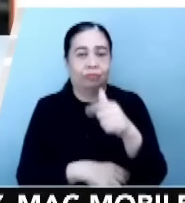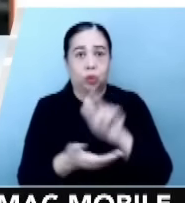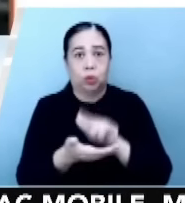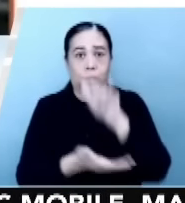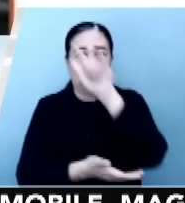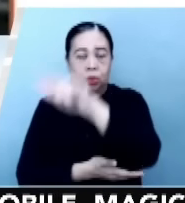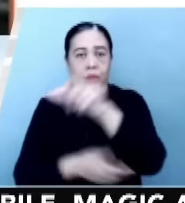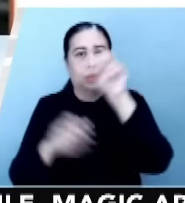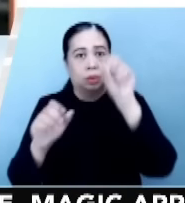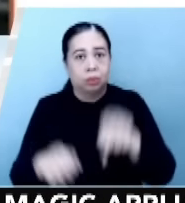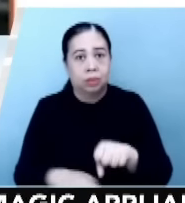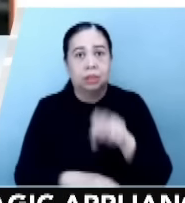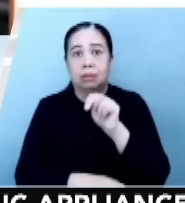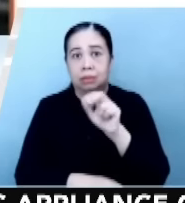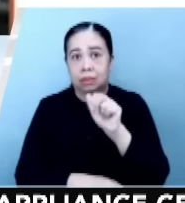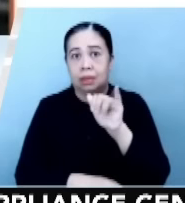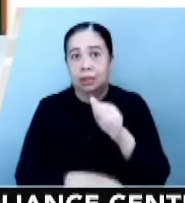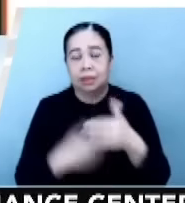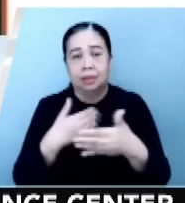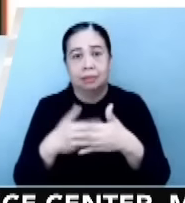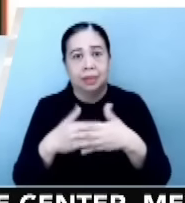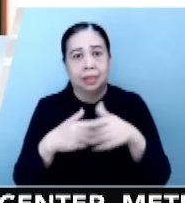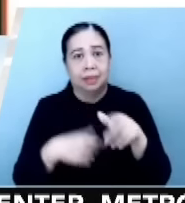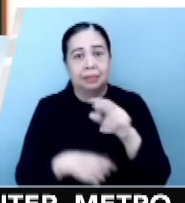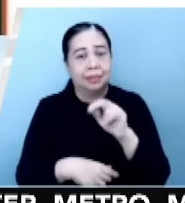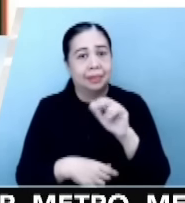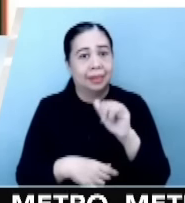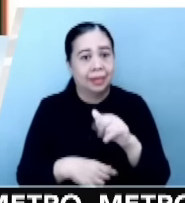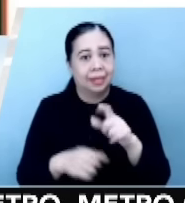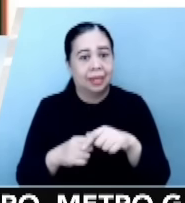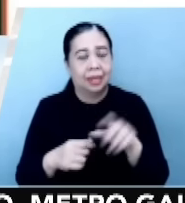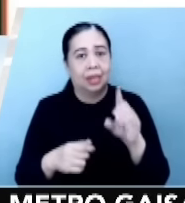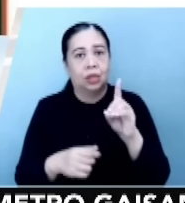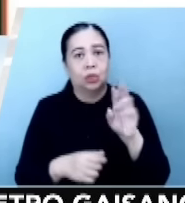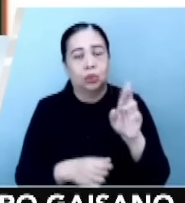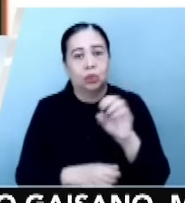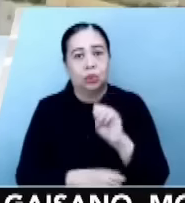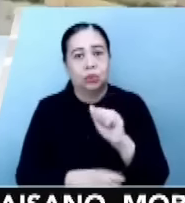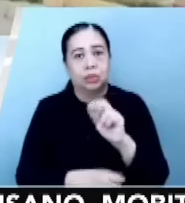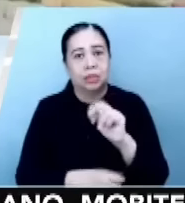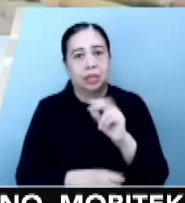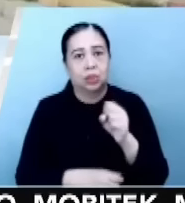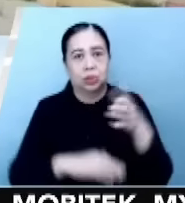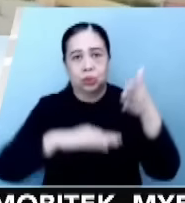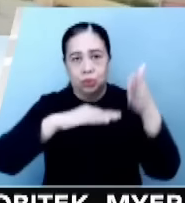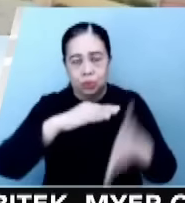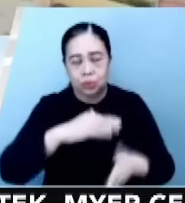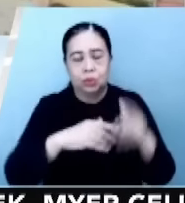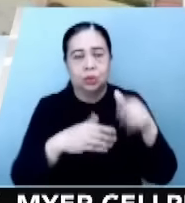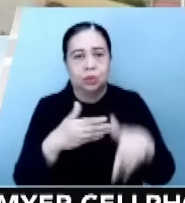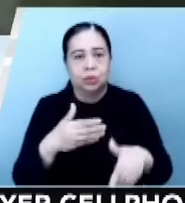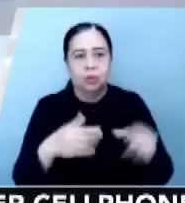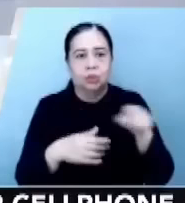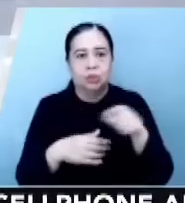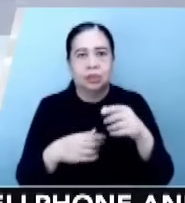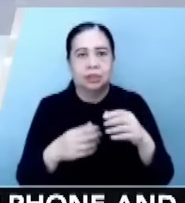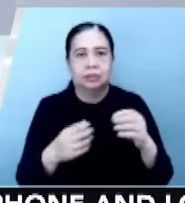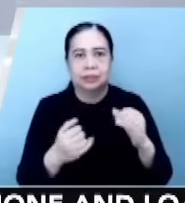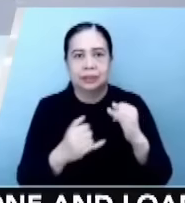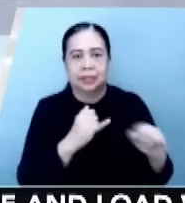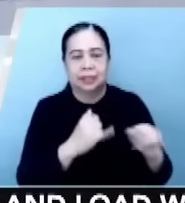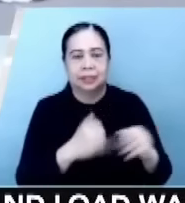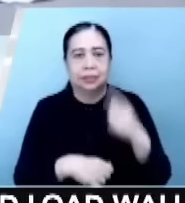Nino Aquino Station na malapit na sa NAIA. Ang Dr. Santos Station ang pinakadulo ng LRT Line 1 extension. Para sa mga